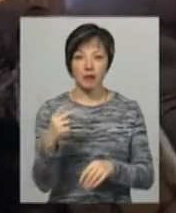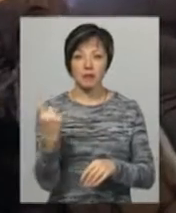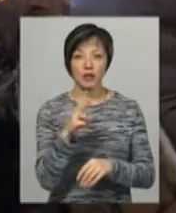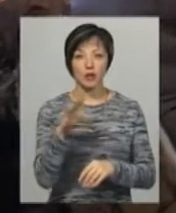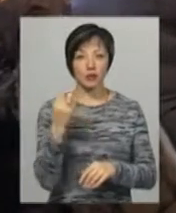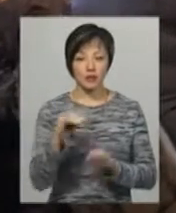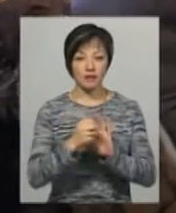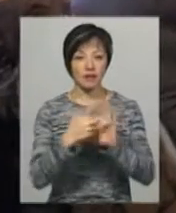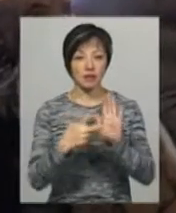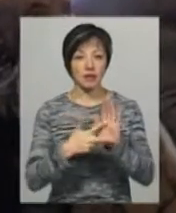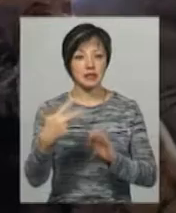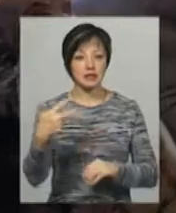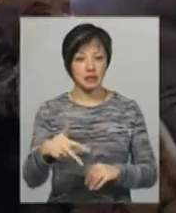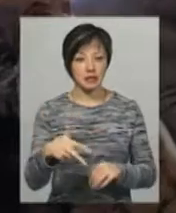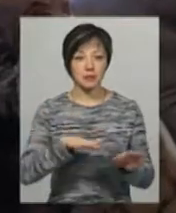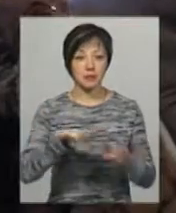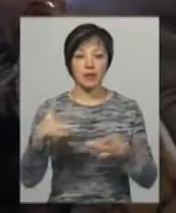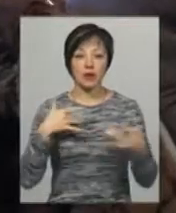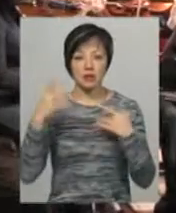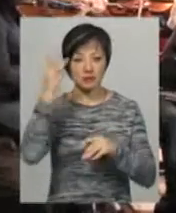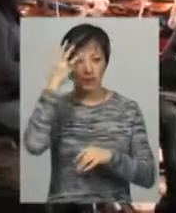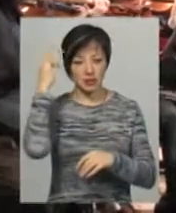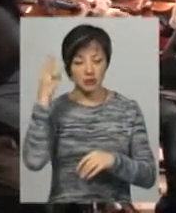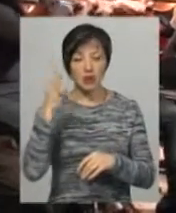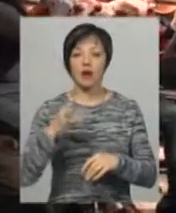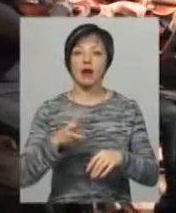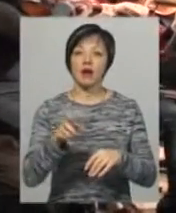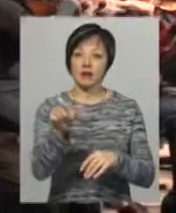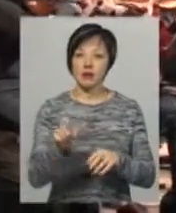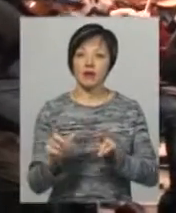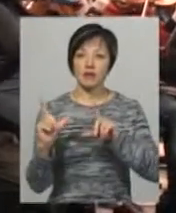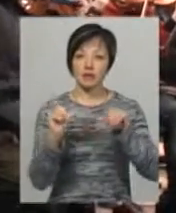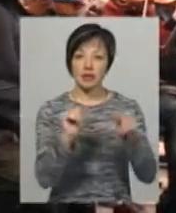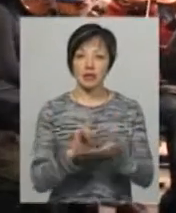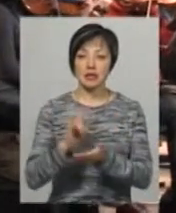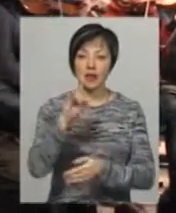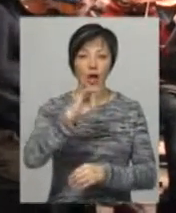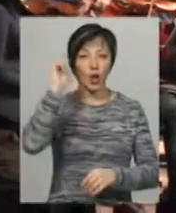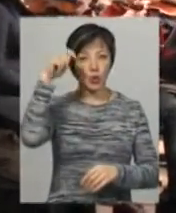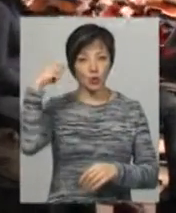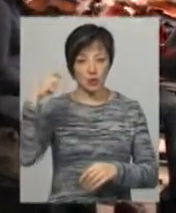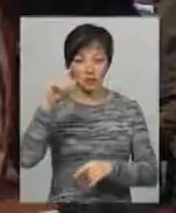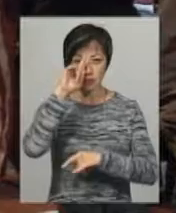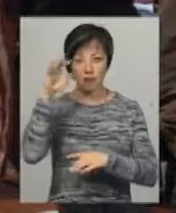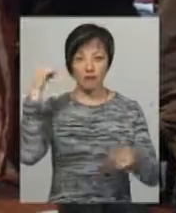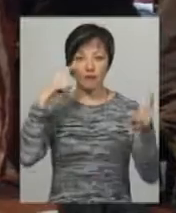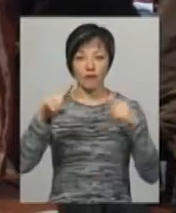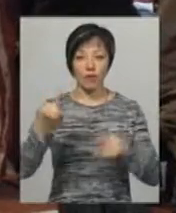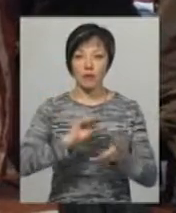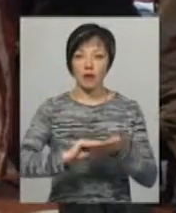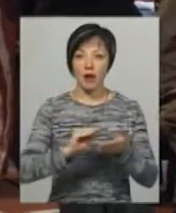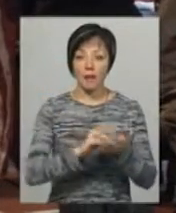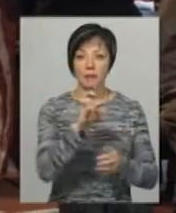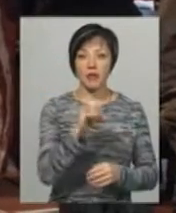1 лютого о 18:30. Після концерту у Хмельницькому Лоренцо Кастріота відлітає до Туреччини, де лунатимуть твори відомих композиторів Людвіга